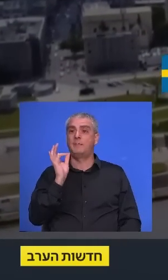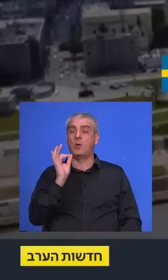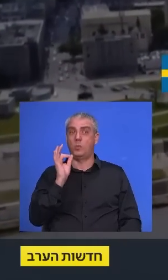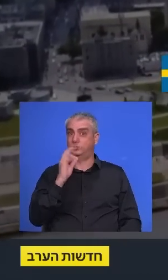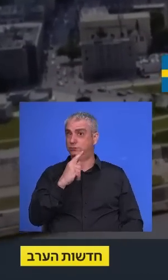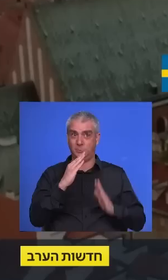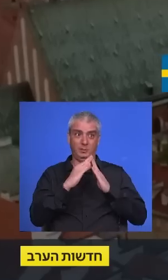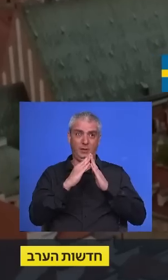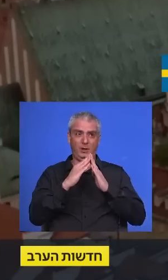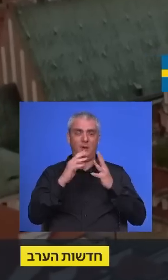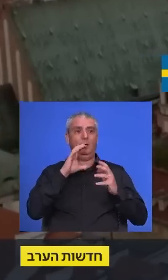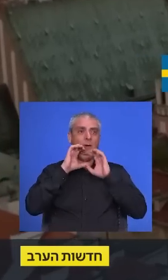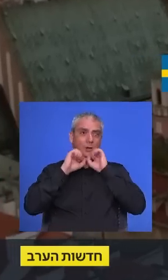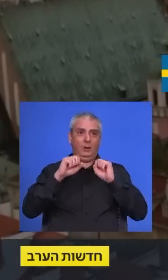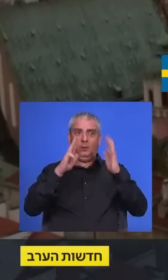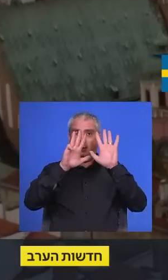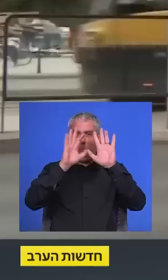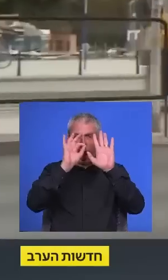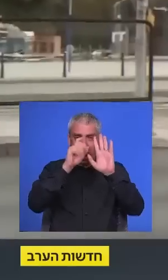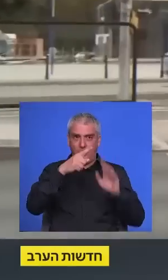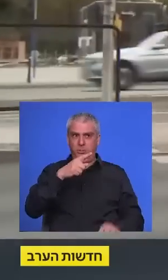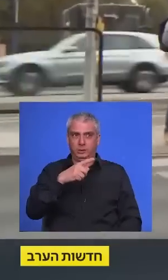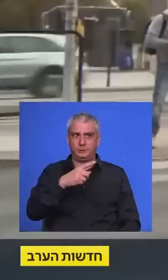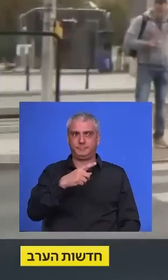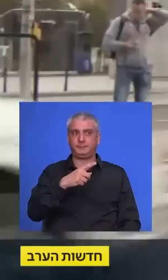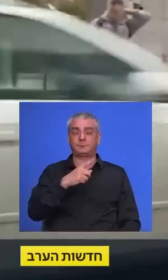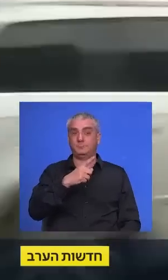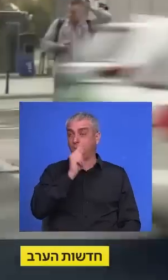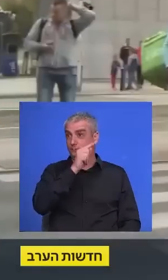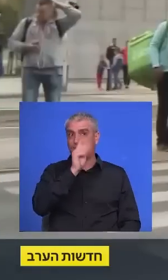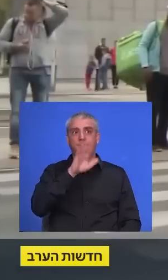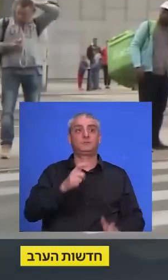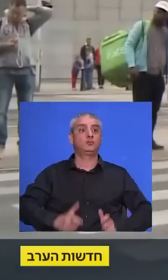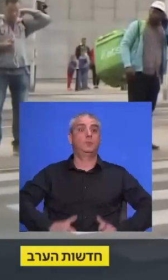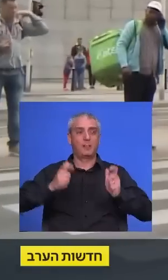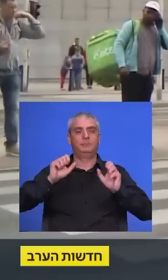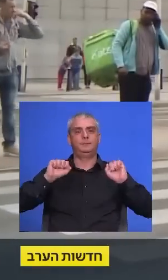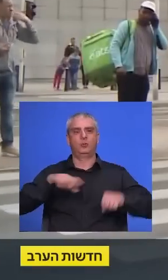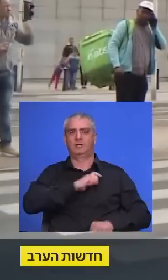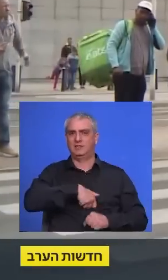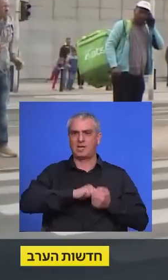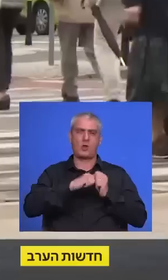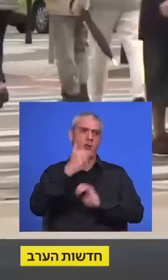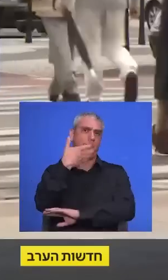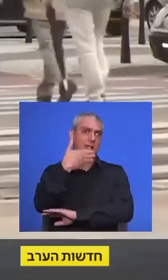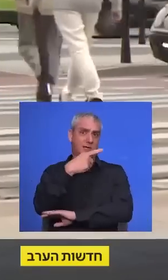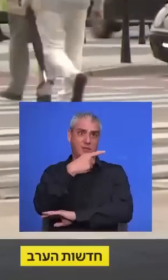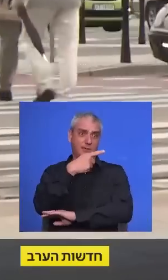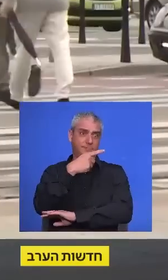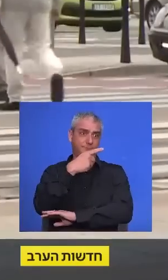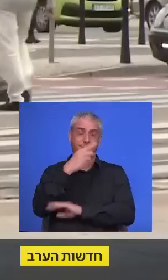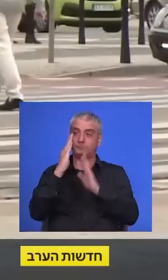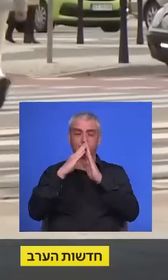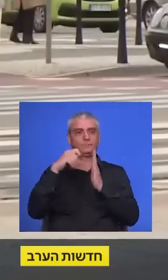הדיור, ובאוסטריה כ-9%. שם יש בניינים שהם בבעלות העירייה או המדינה,